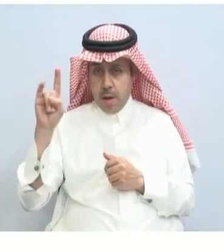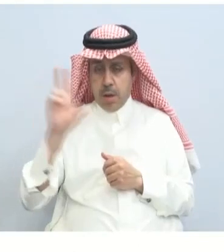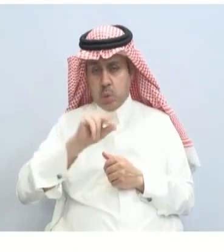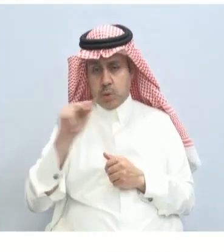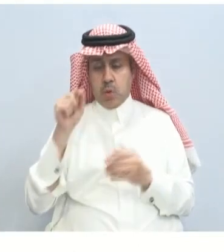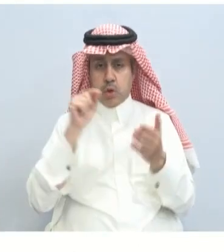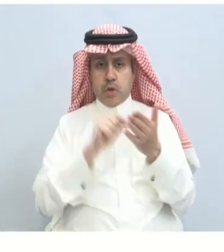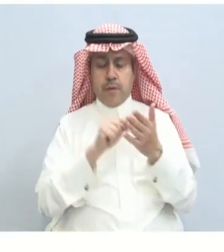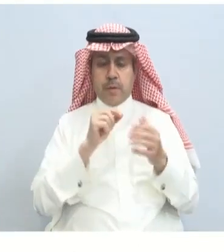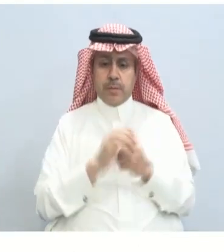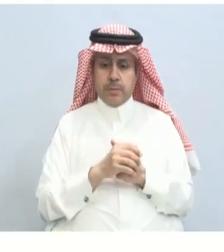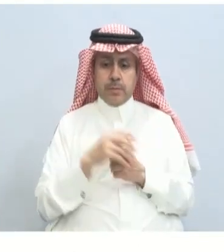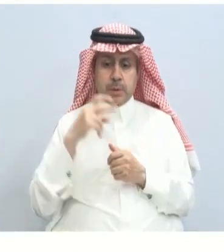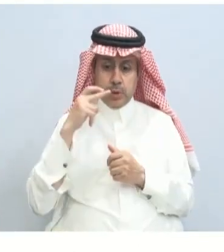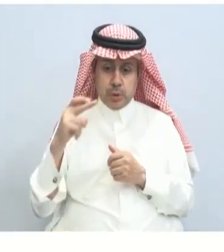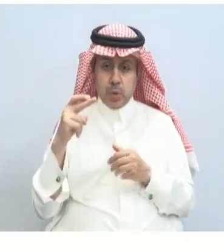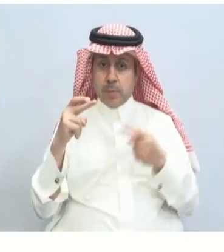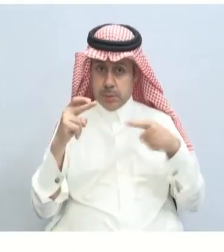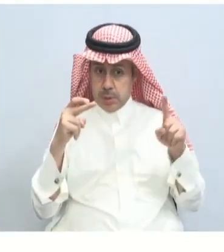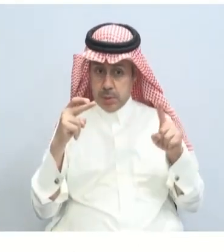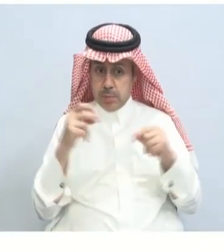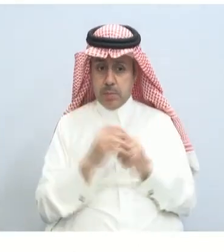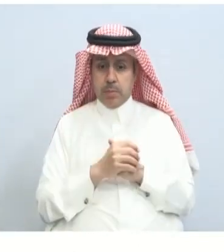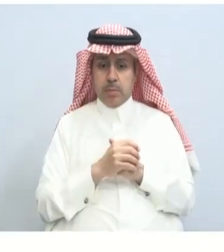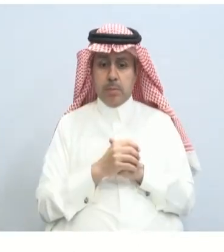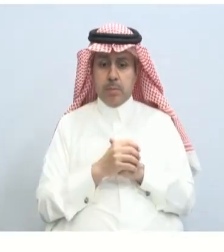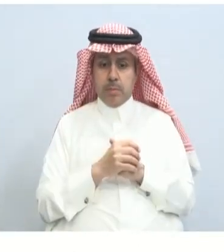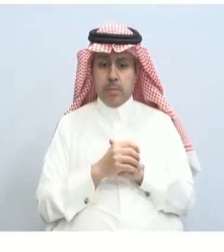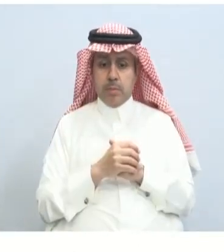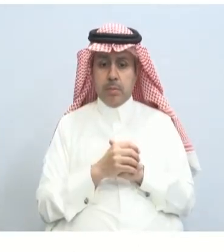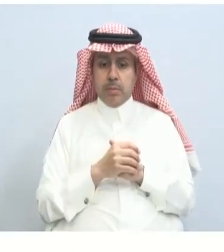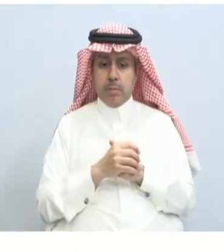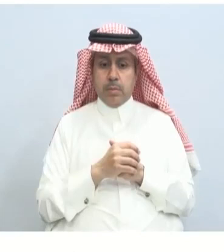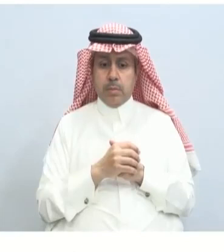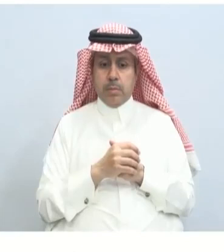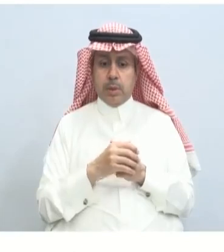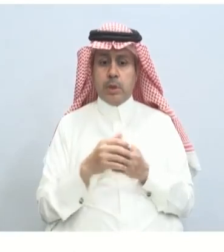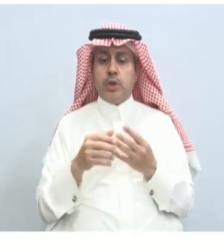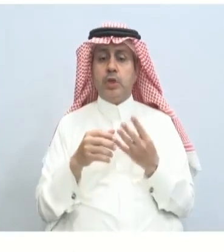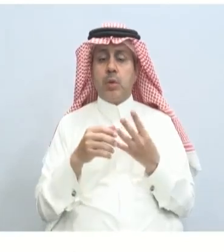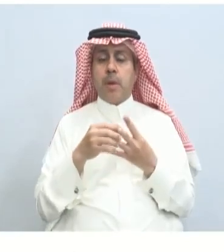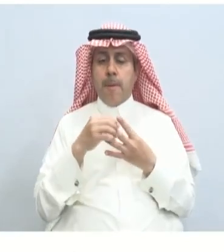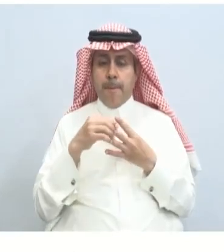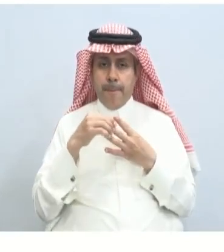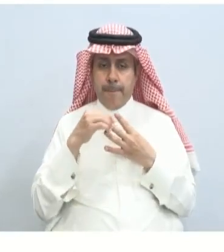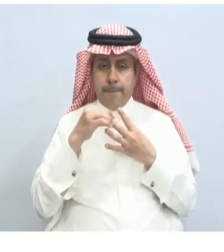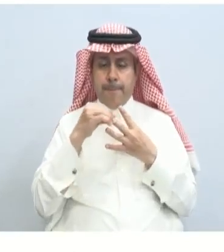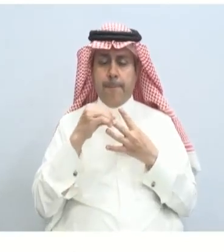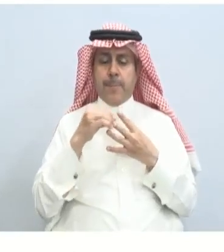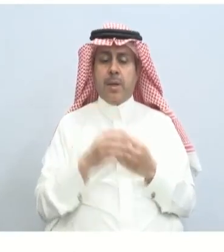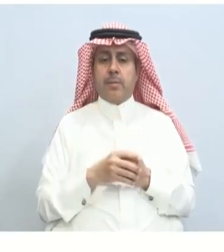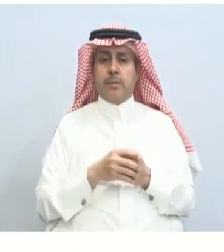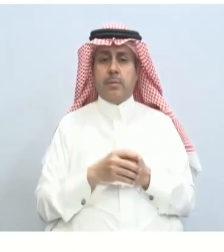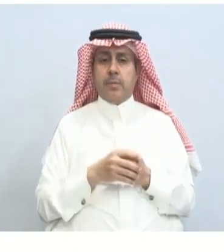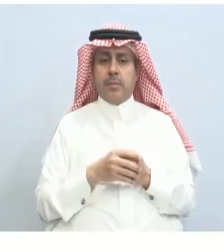وبالتالي سنجد ان الجواب الصحيح هو اذا هذا الجواب ايضا مستبعد لان بالتعويض وبالتالي يعني يمكن يكون اسهل